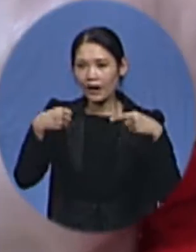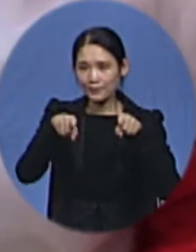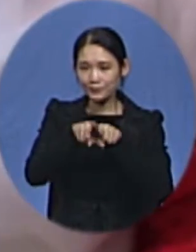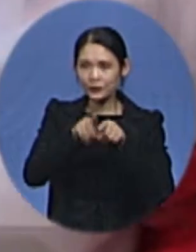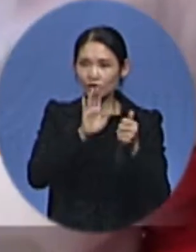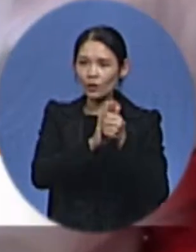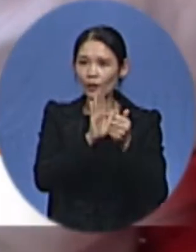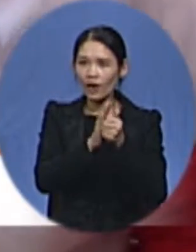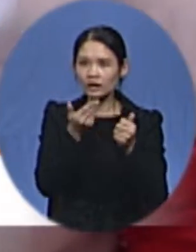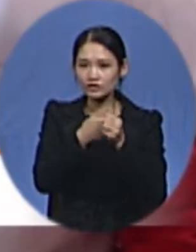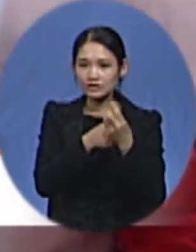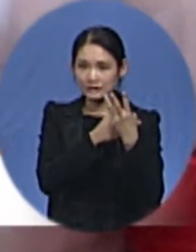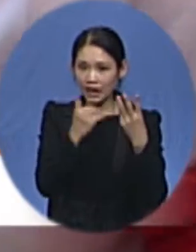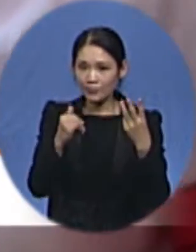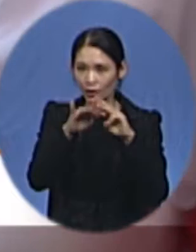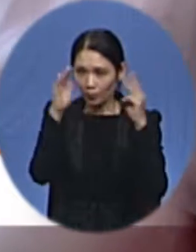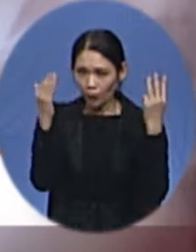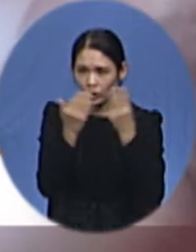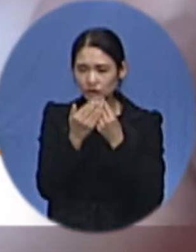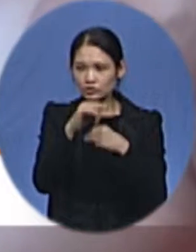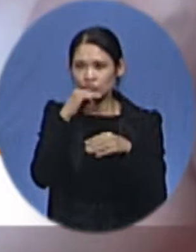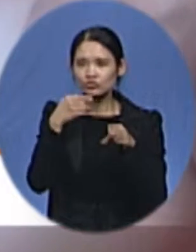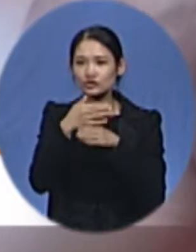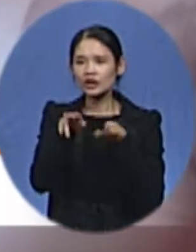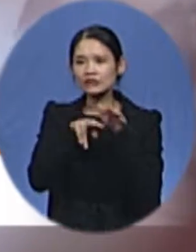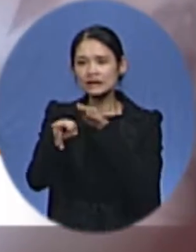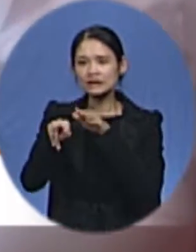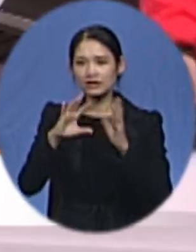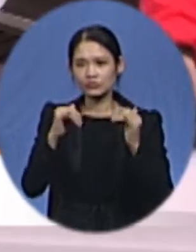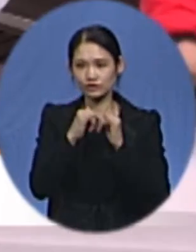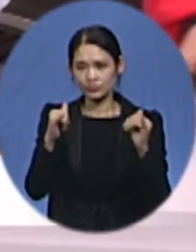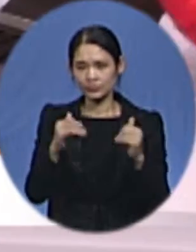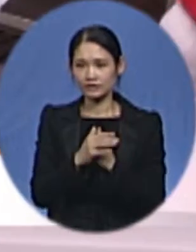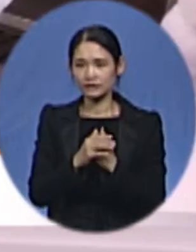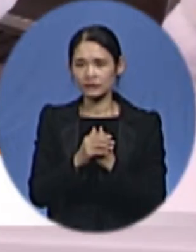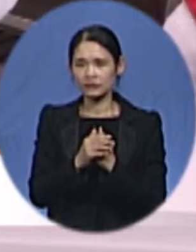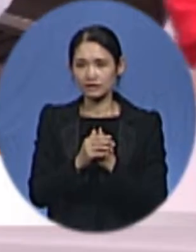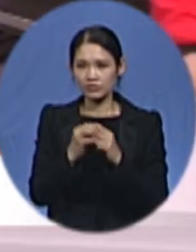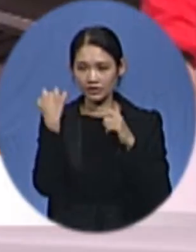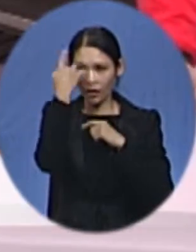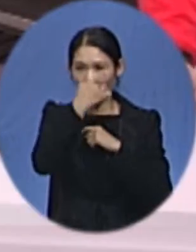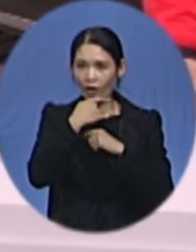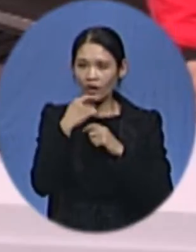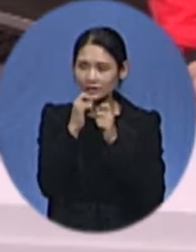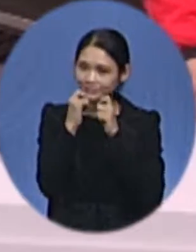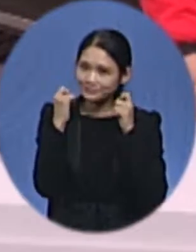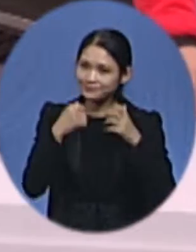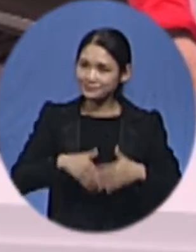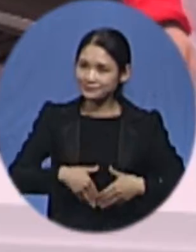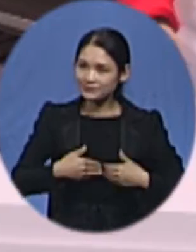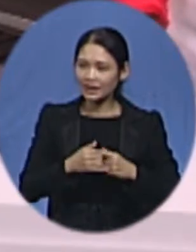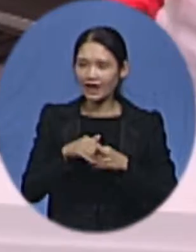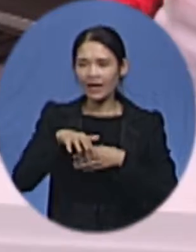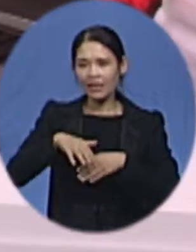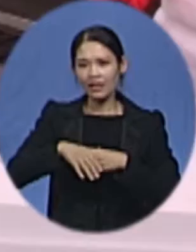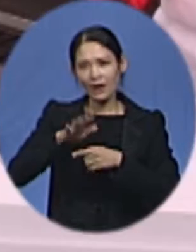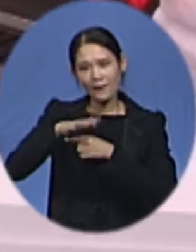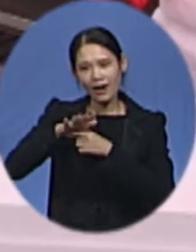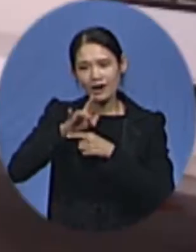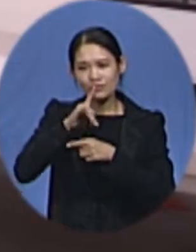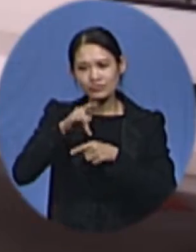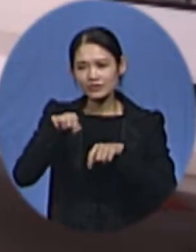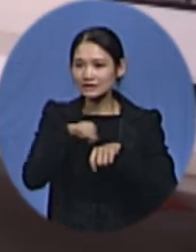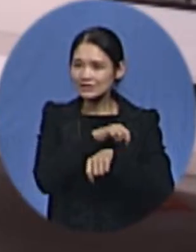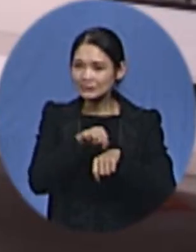이곳의 점원 3명 모두 북한 이탈주민입니다. 정감 있는 얼굴에 독특한 말투를 쓰는 이 점원은